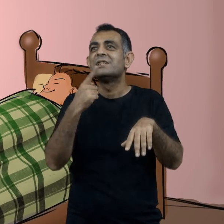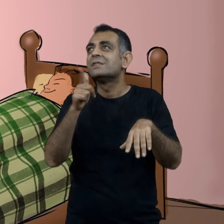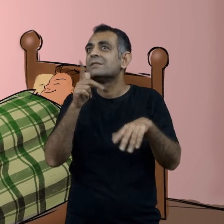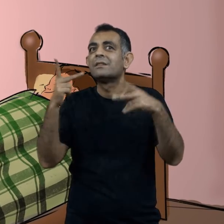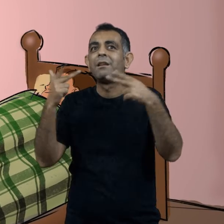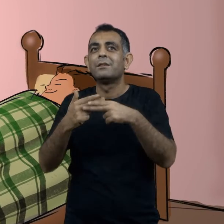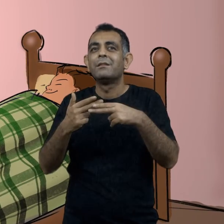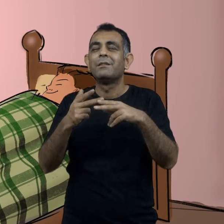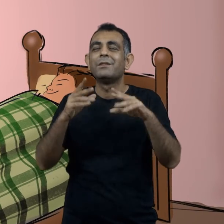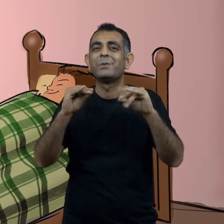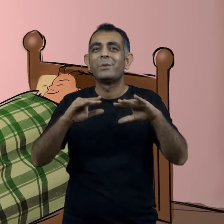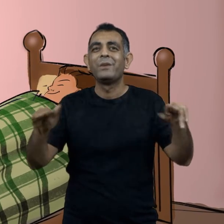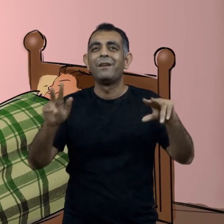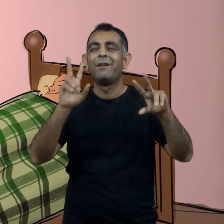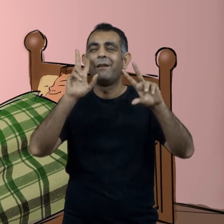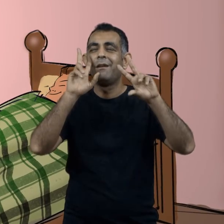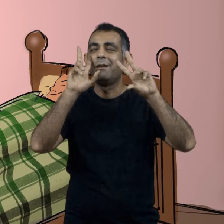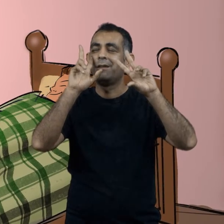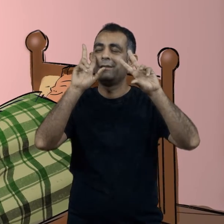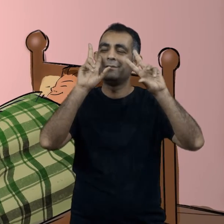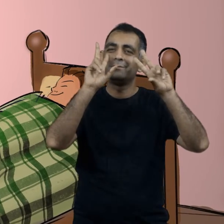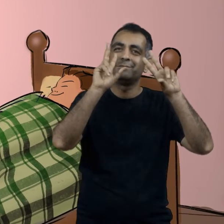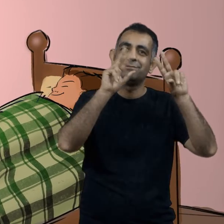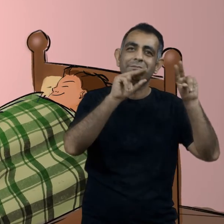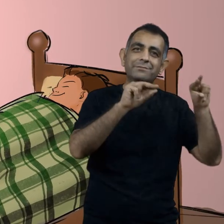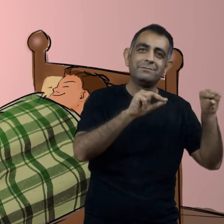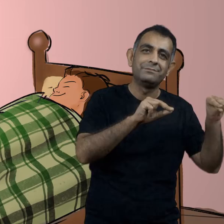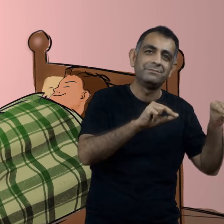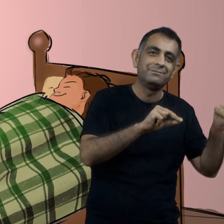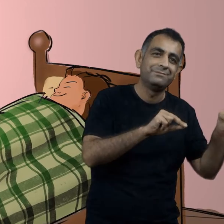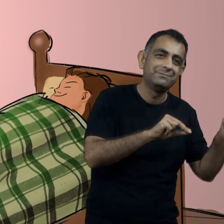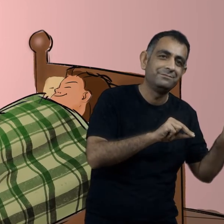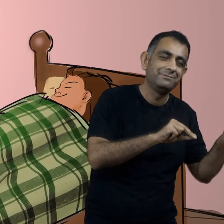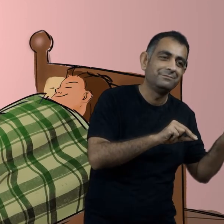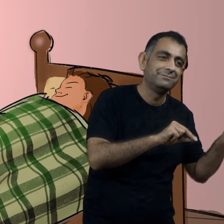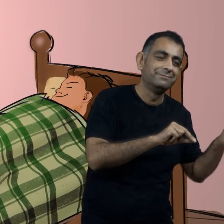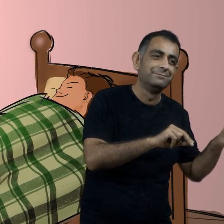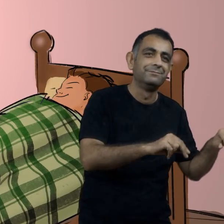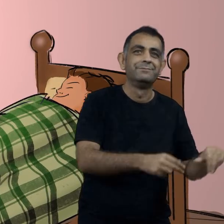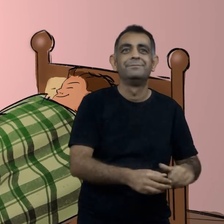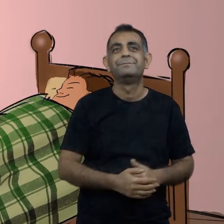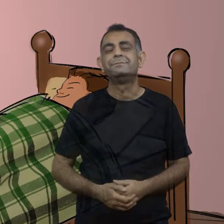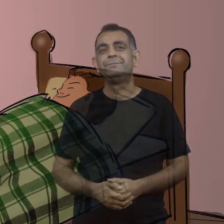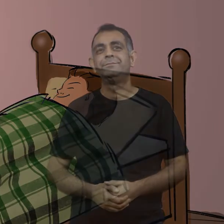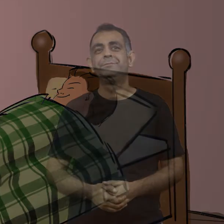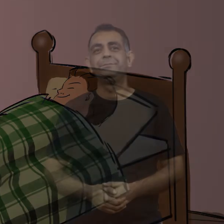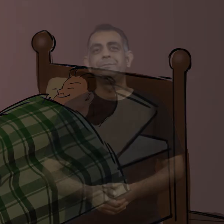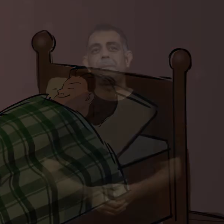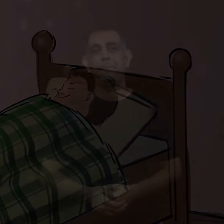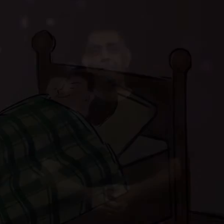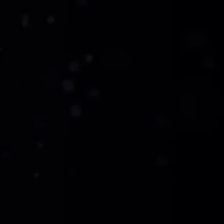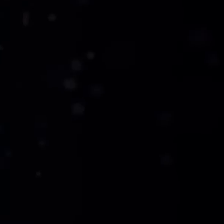sesi kesilmiş, çocuklar yataklarında o güzel uykularına çoktan dalmıştı bile.